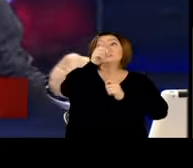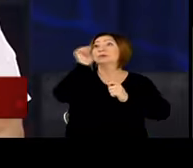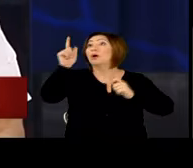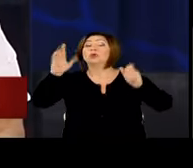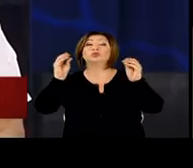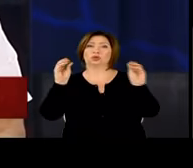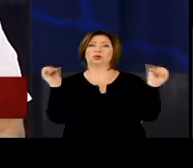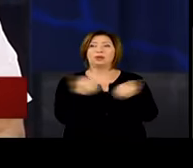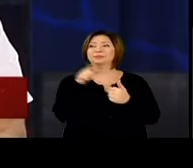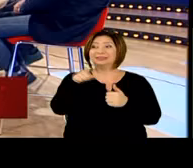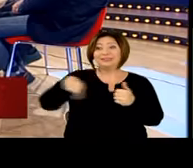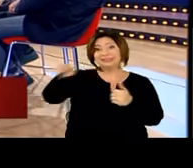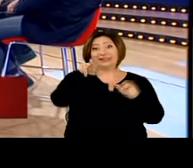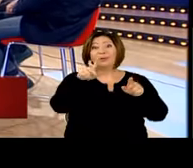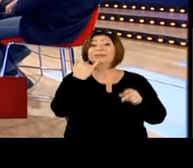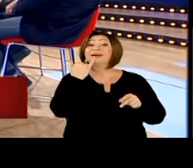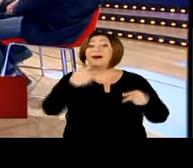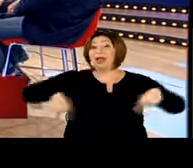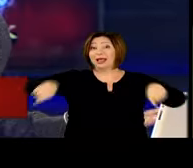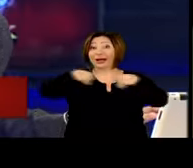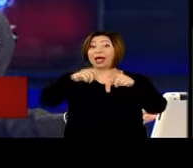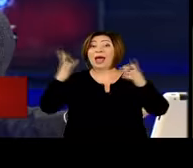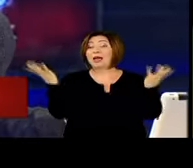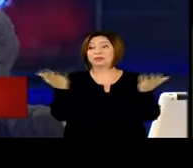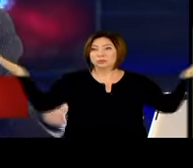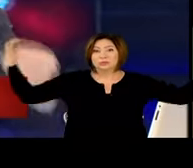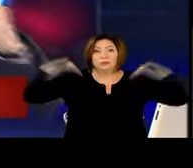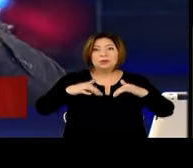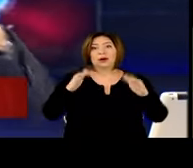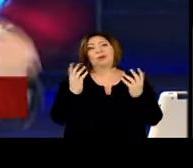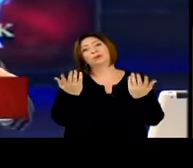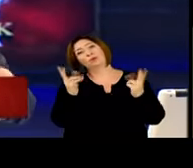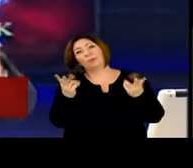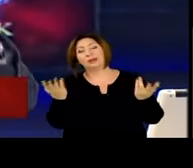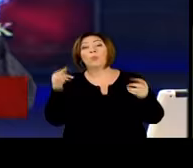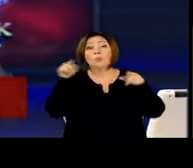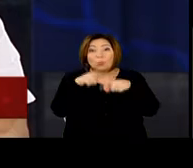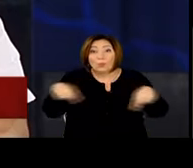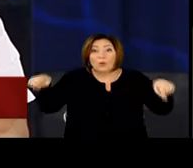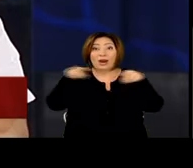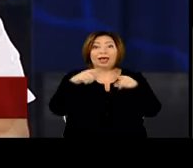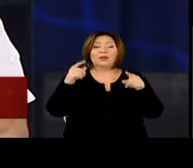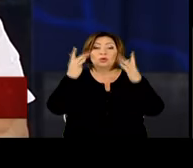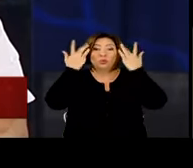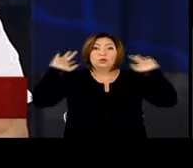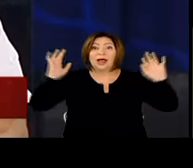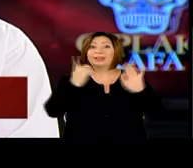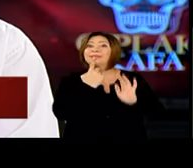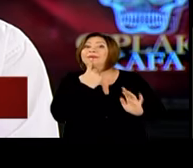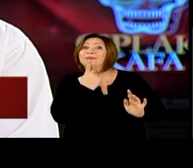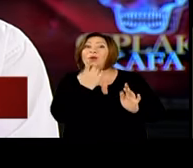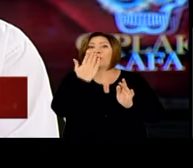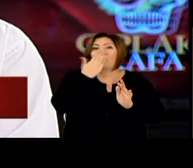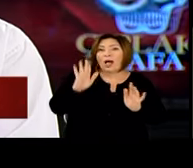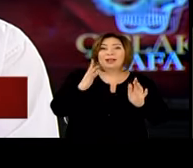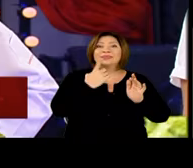gibi, şu andaki misafirlerim gibi ve burada da herkesi ağırlayacak halimiz yok tabii ki. Böyle yerel tatları orijinal haliyle